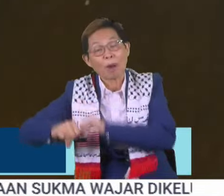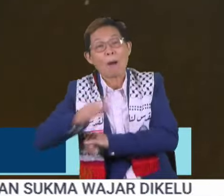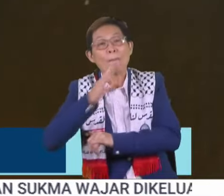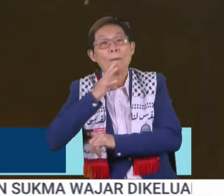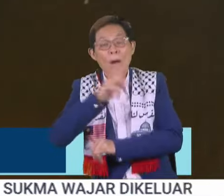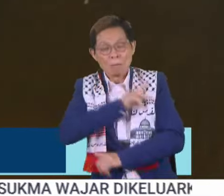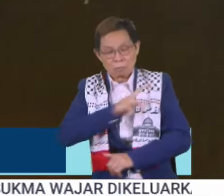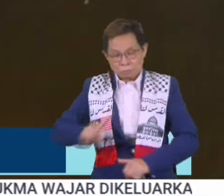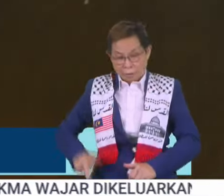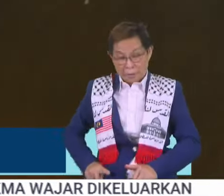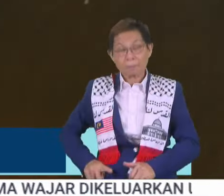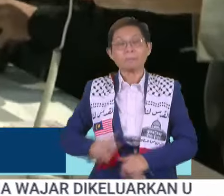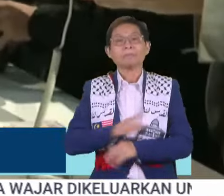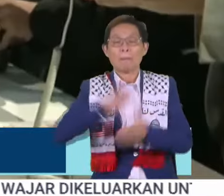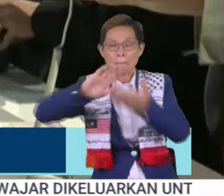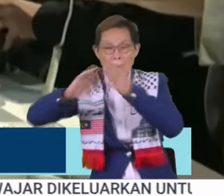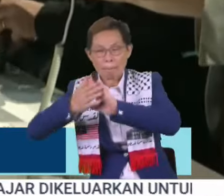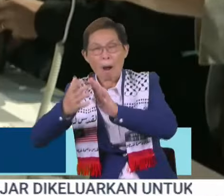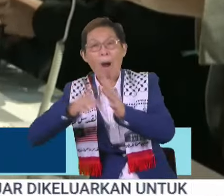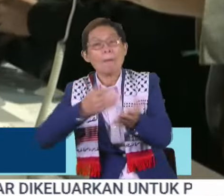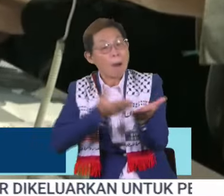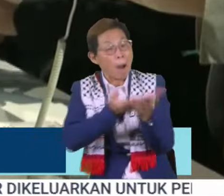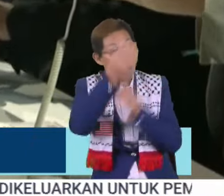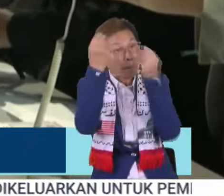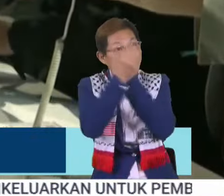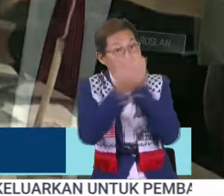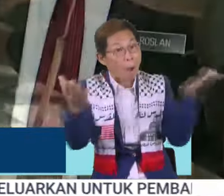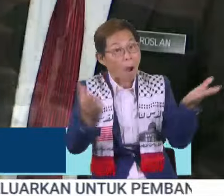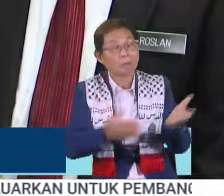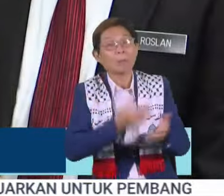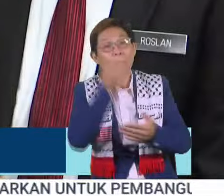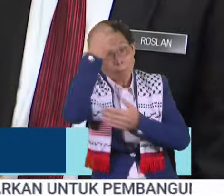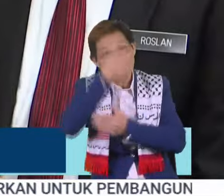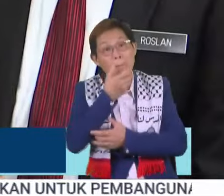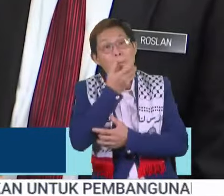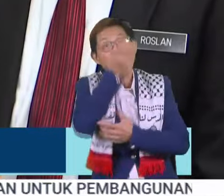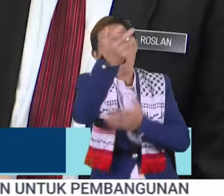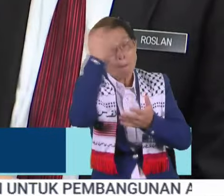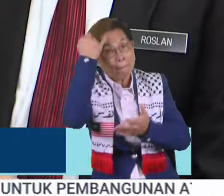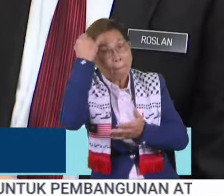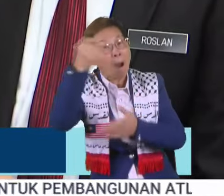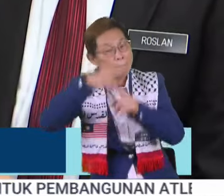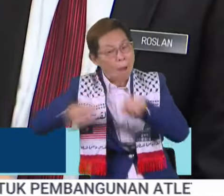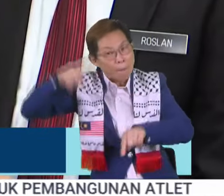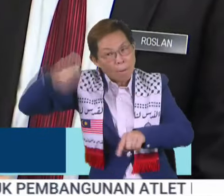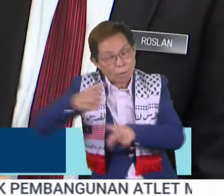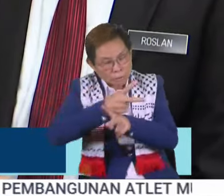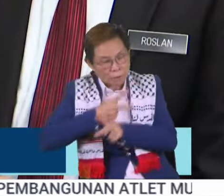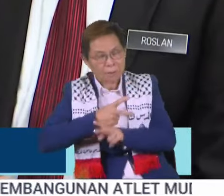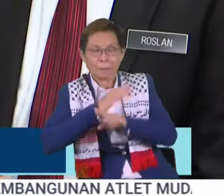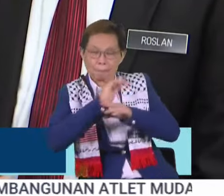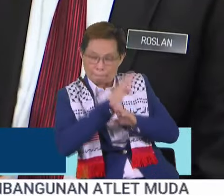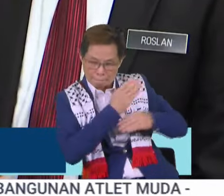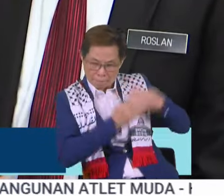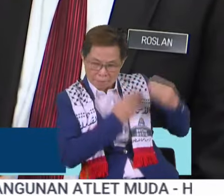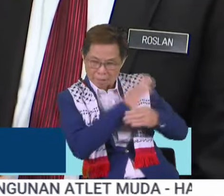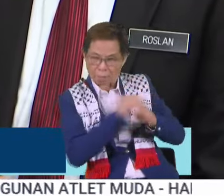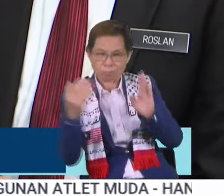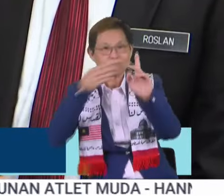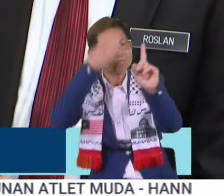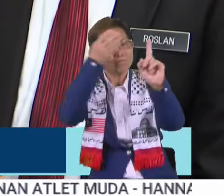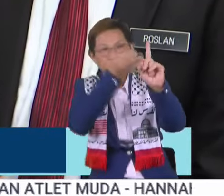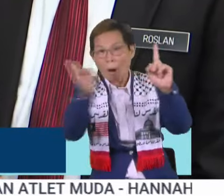yang di-Pertuan Agong. Walaupun masyarakat berhak bersuara dan mengeluarkan pendapat, namun perlu sentiasa menjaga adab dan tidak